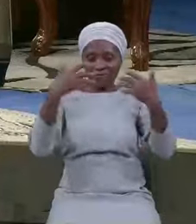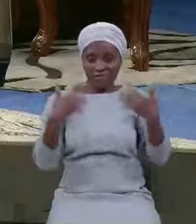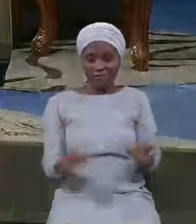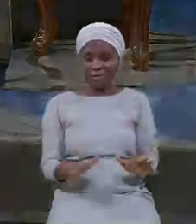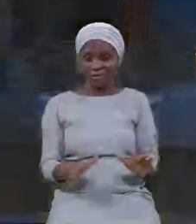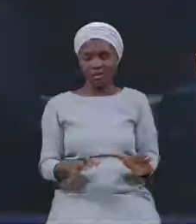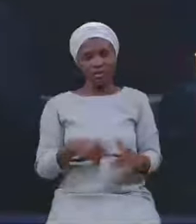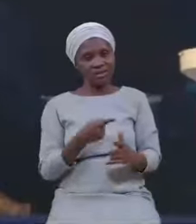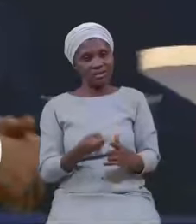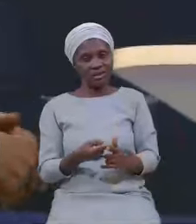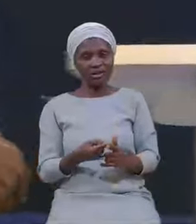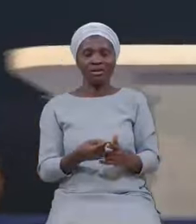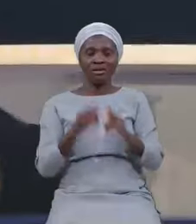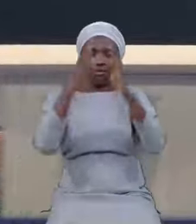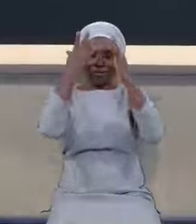Il y a la tristesse.